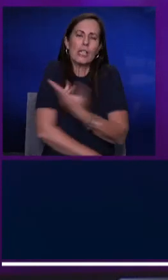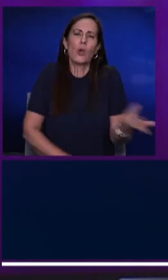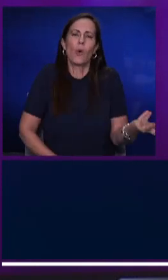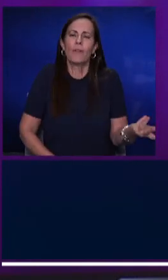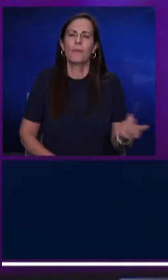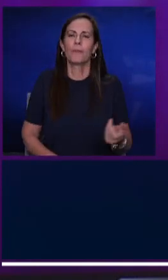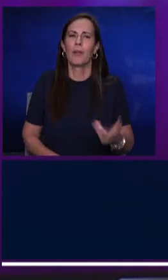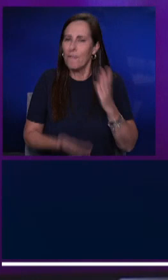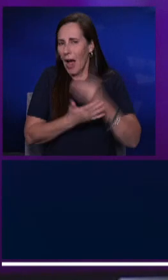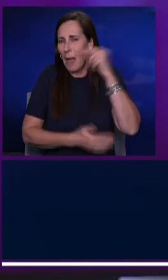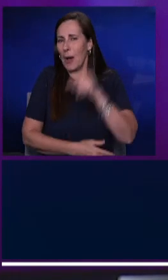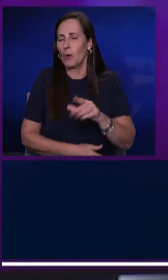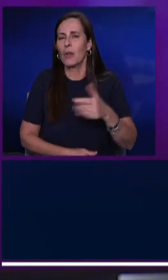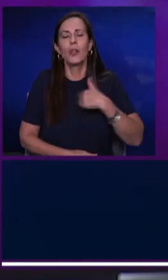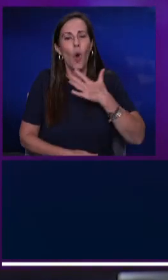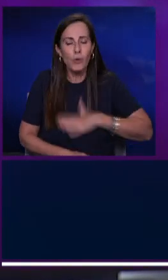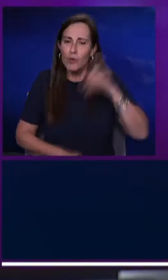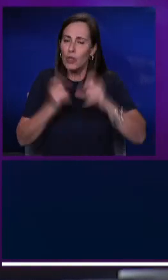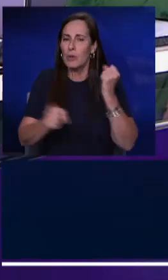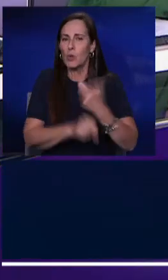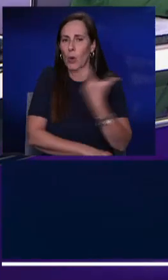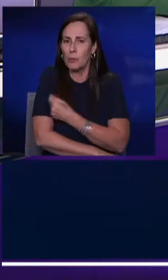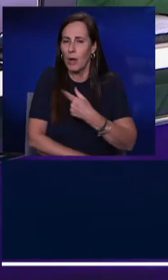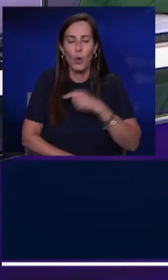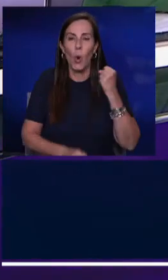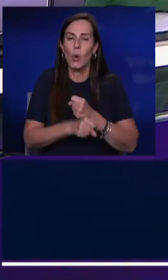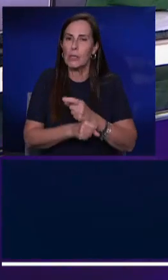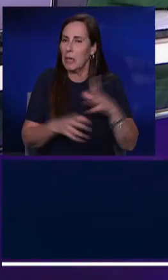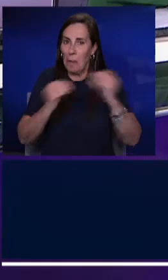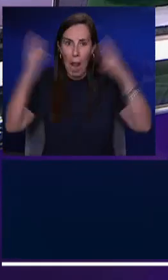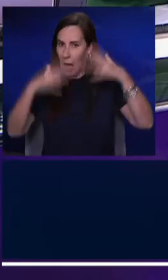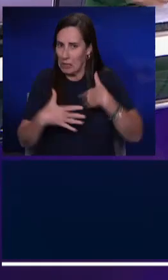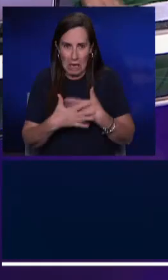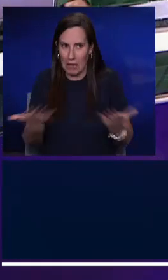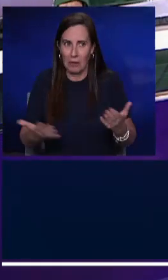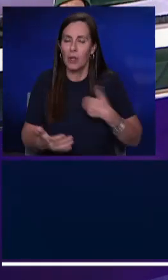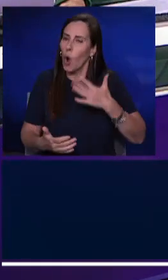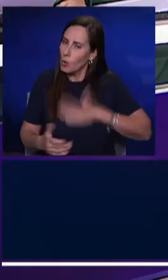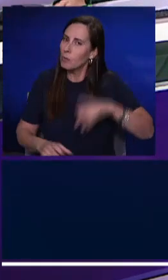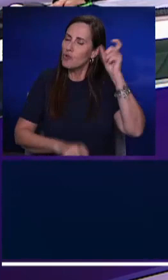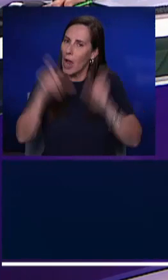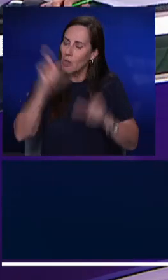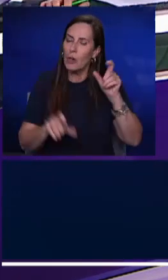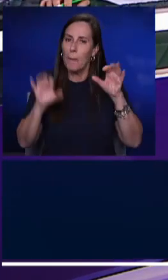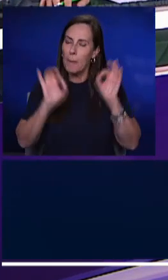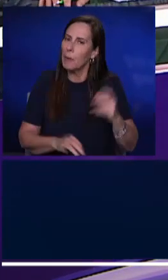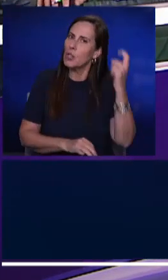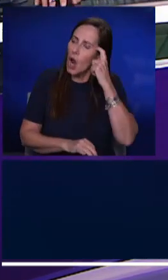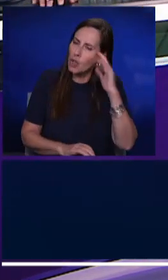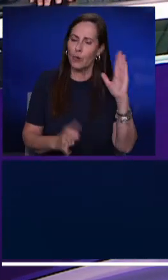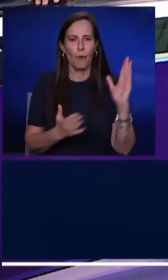ולכן אנחנו רוצים שאנשים יתחסנו, ואנחנו לא עושים את זה בלחץ. אנחנו רוצים שאנשים באמת יחשבו וישקלו,